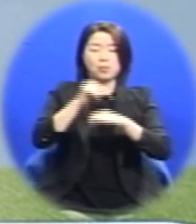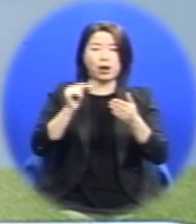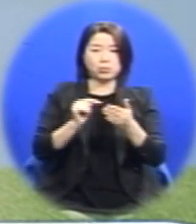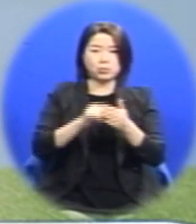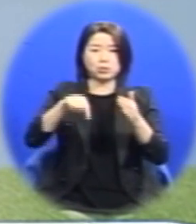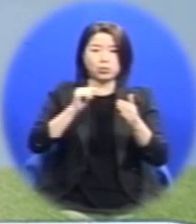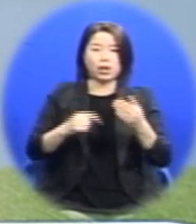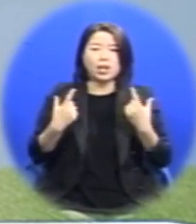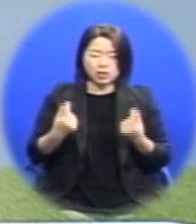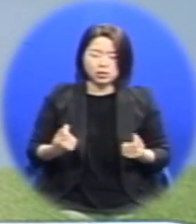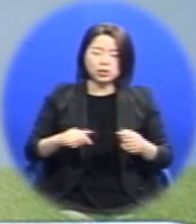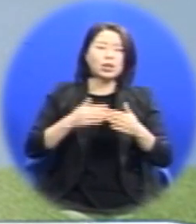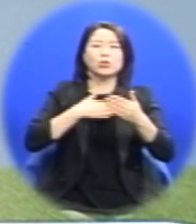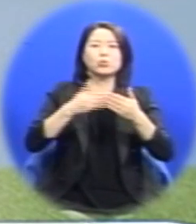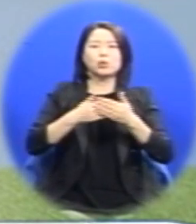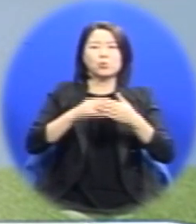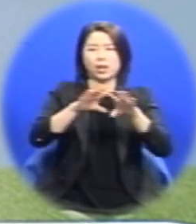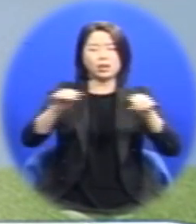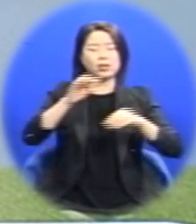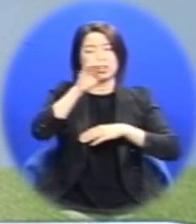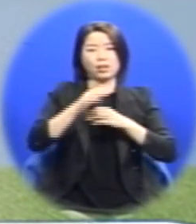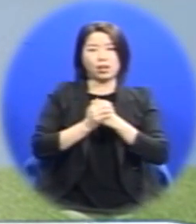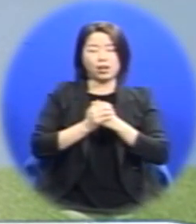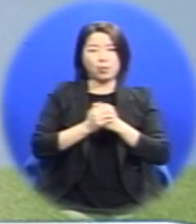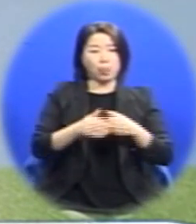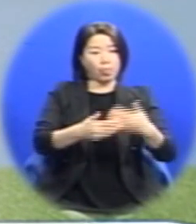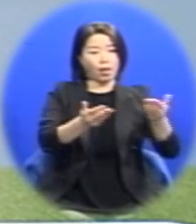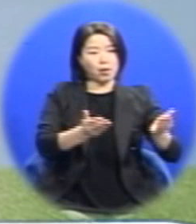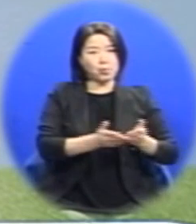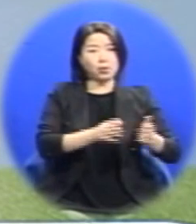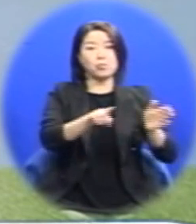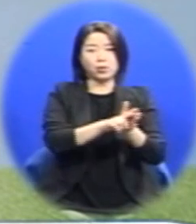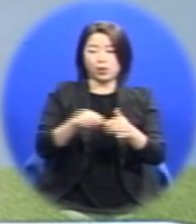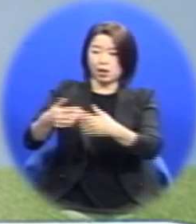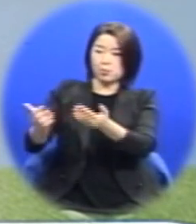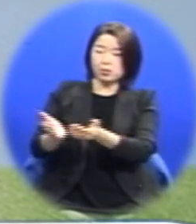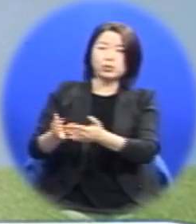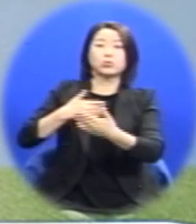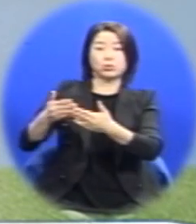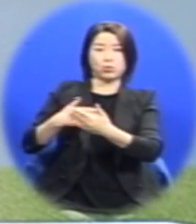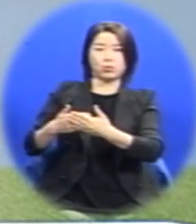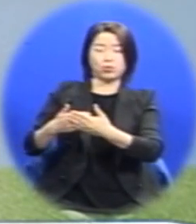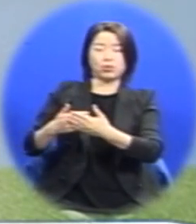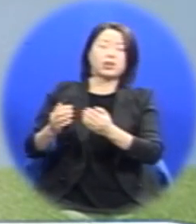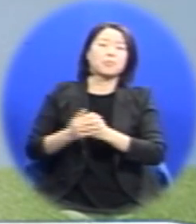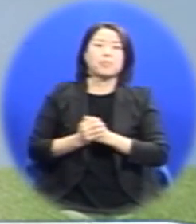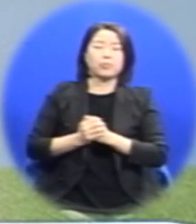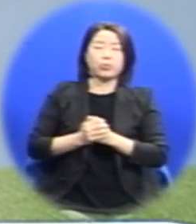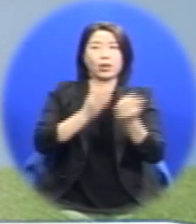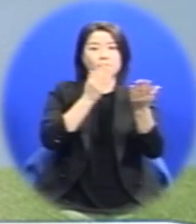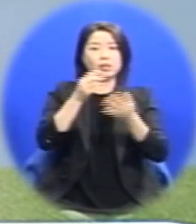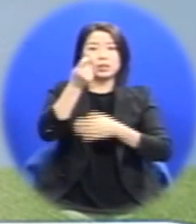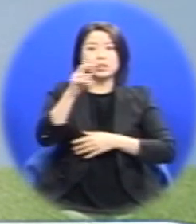여전히 두려움이 해결이 안 되는 거예요. 그러니까 한편으로는 믿으면서 또 한편으로는 두려운 겁니다. 아,